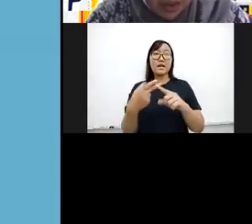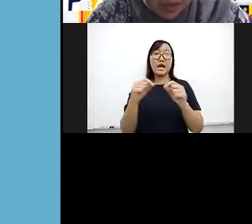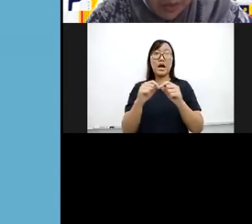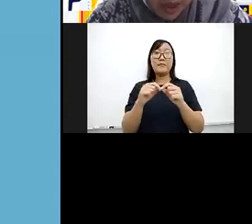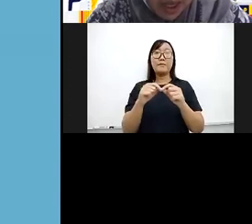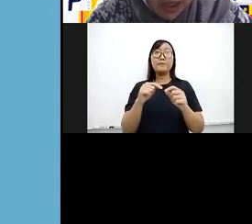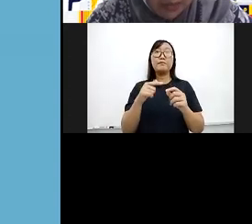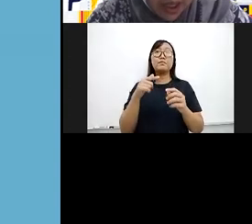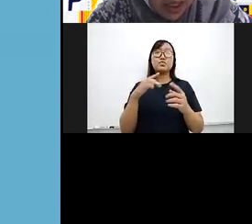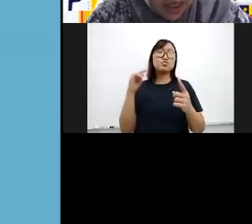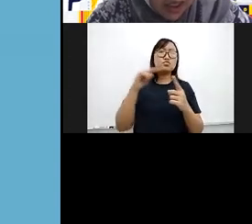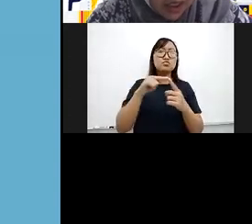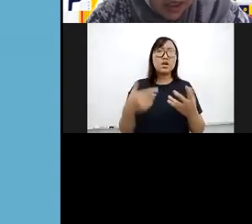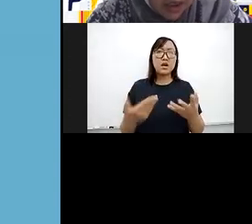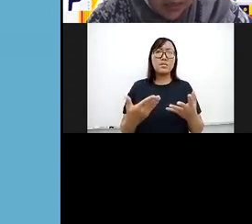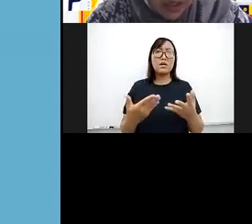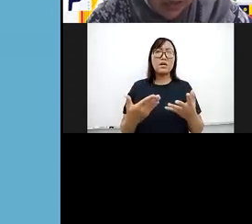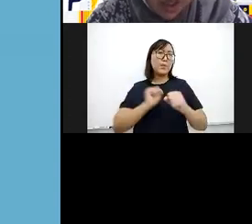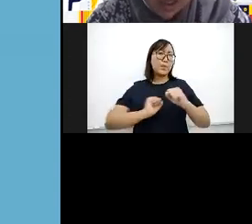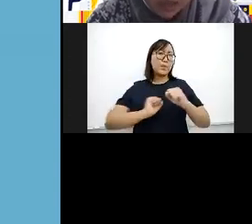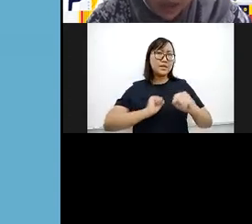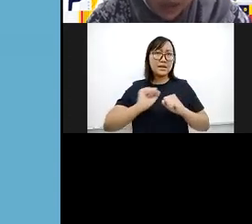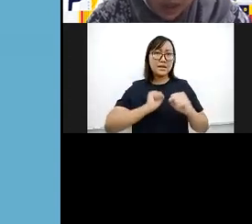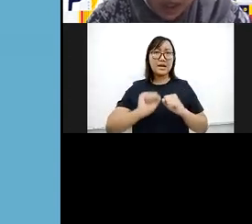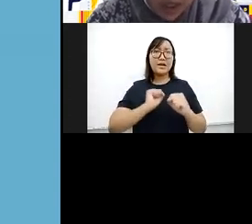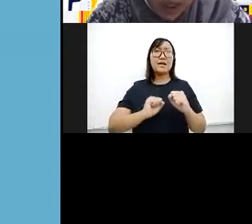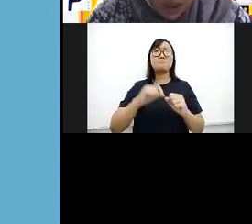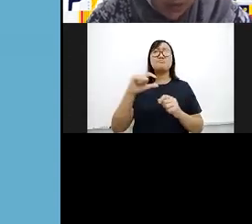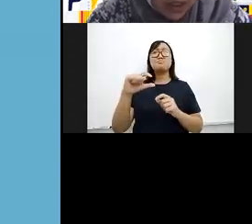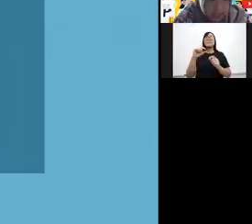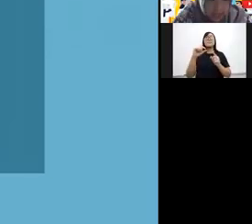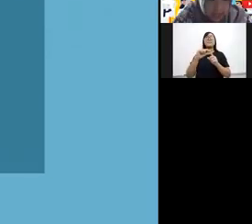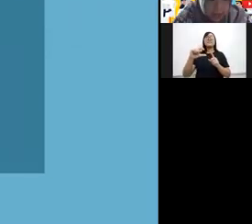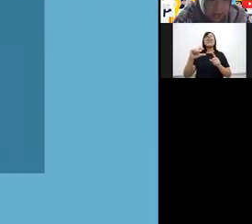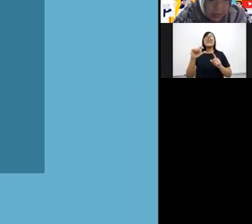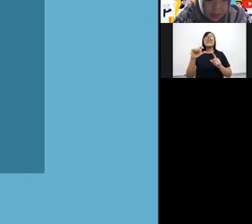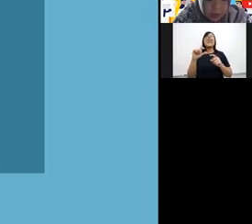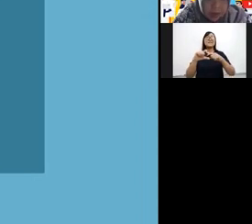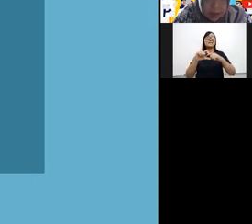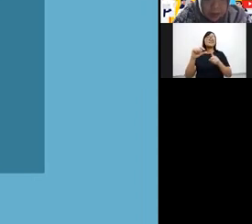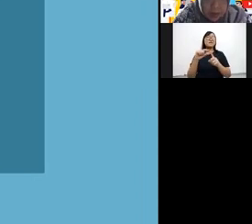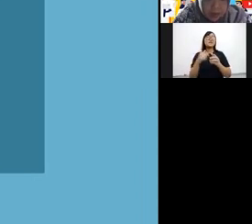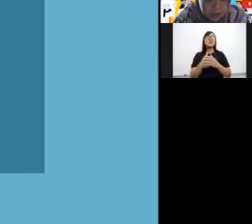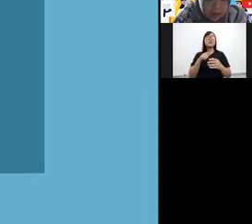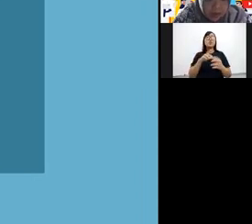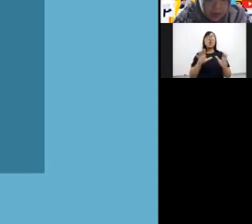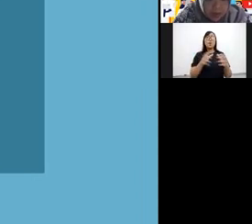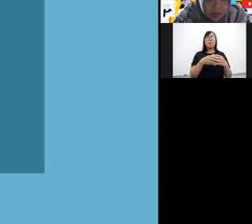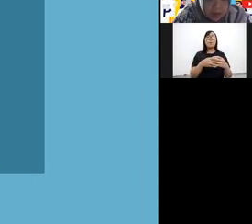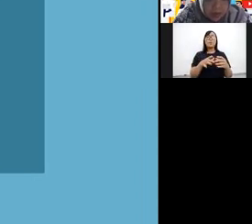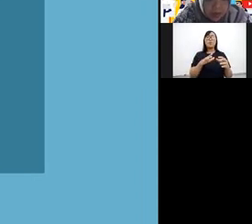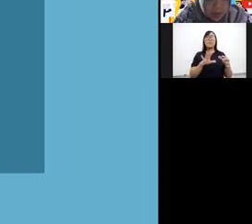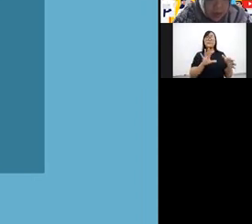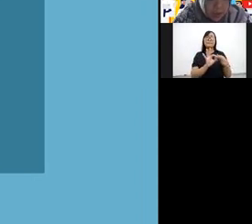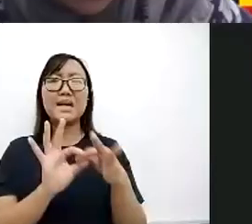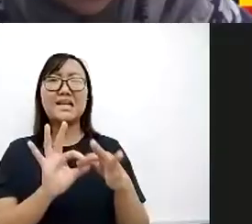untuk melakukan Hai pelaksanaan kegiatan APV yang dilakukan oleh kelompok masyarakat sipil dan mitra pembangunan internasional